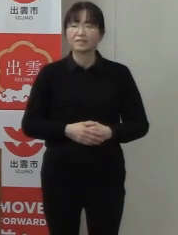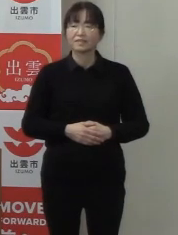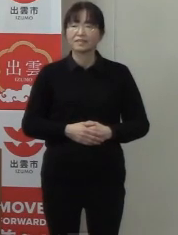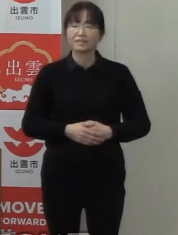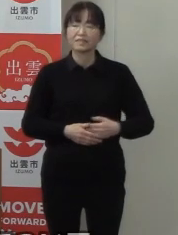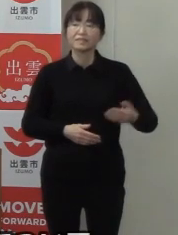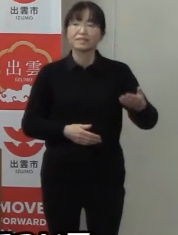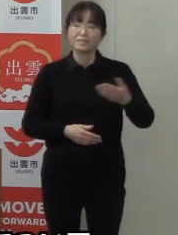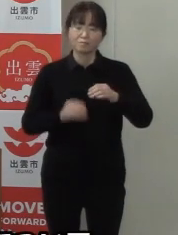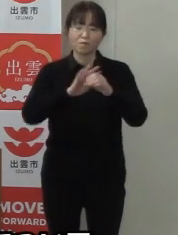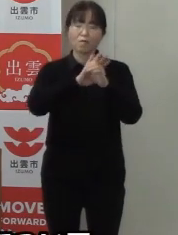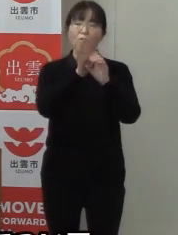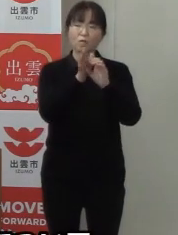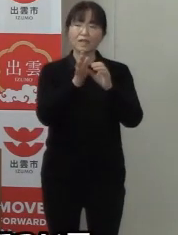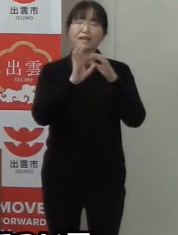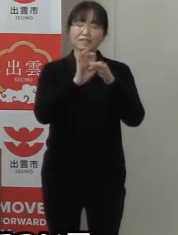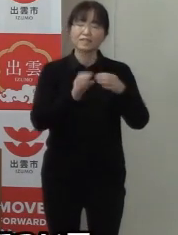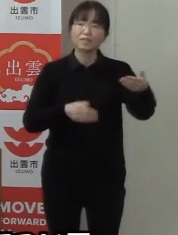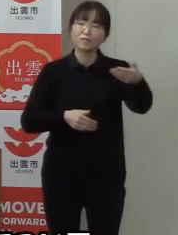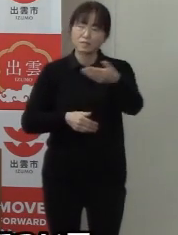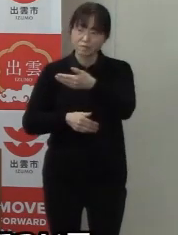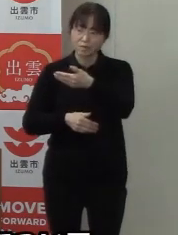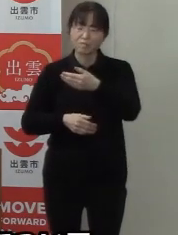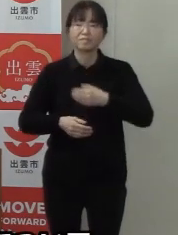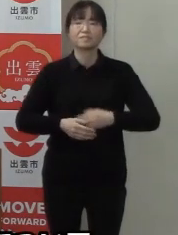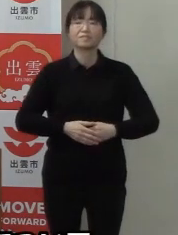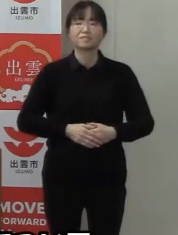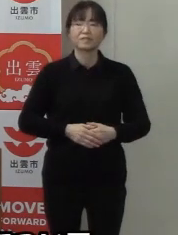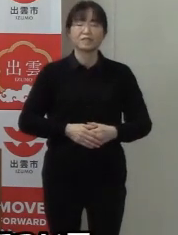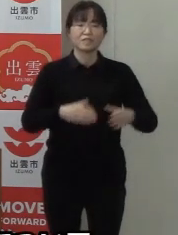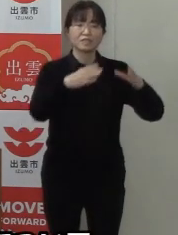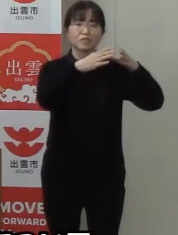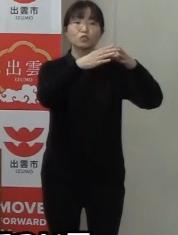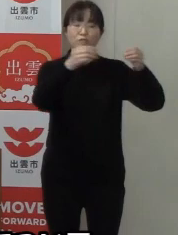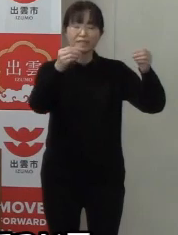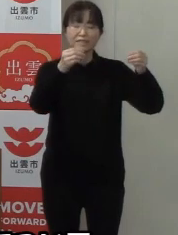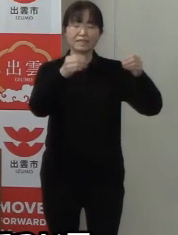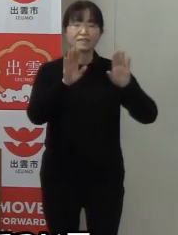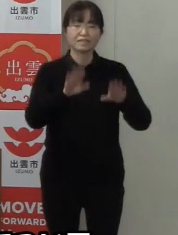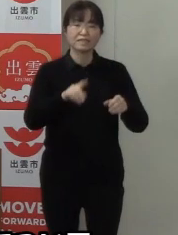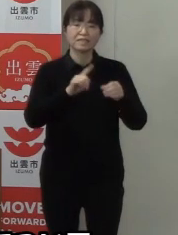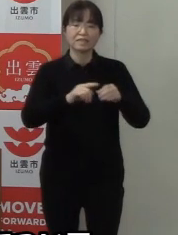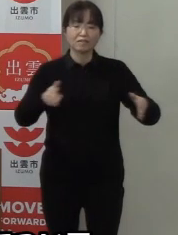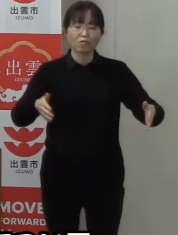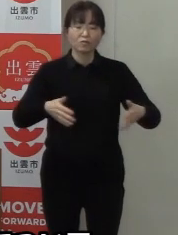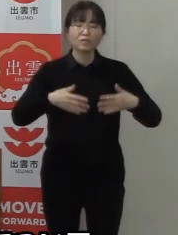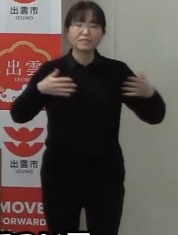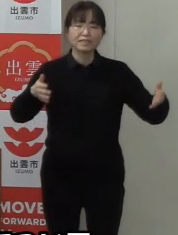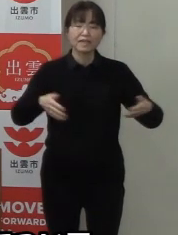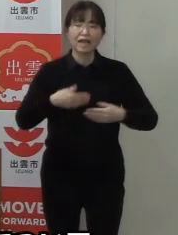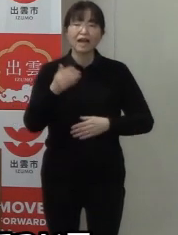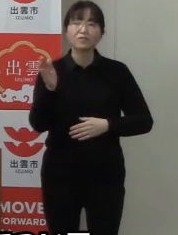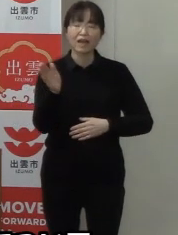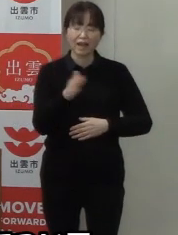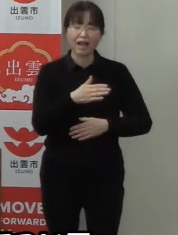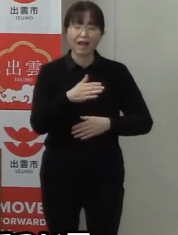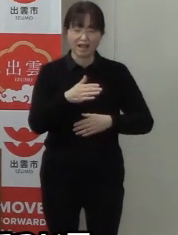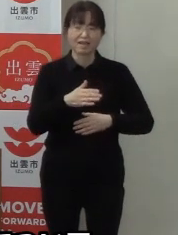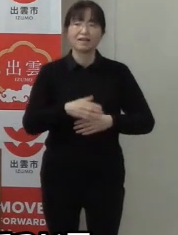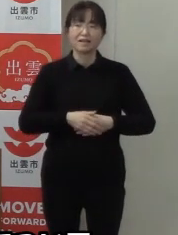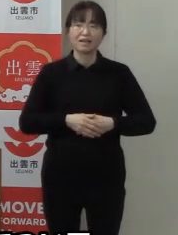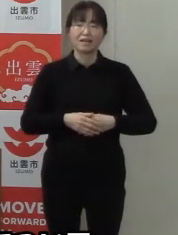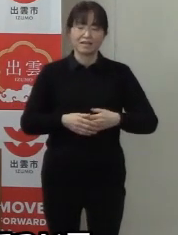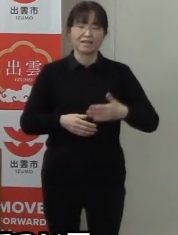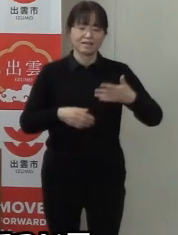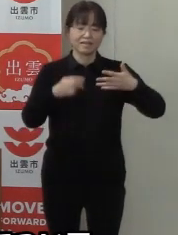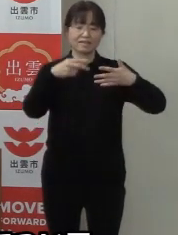コロナについてなんですけど、国の方がですね、この春から一般の感染症のいろいろな新規感染症が、